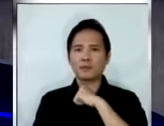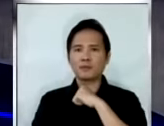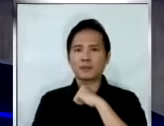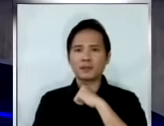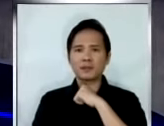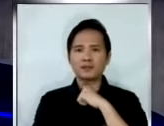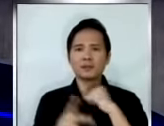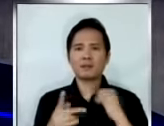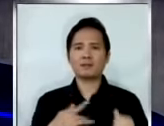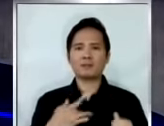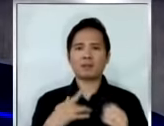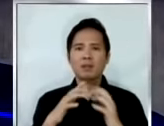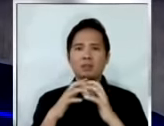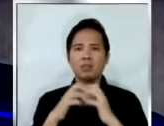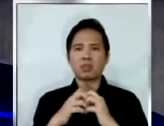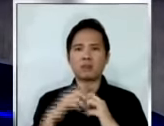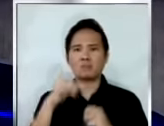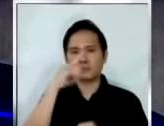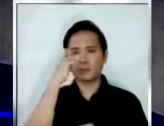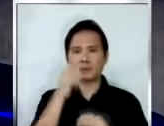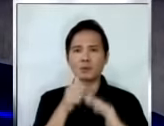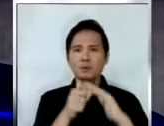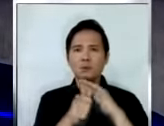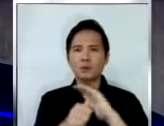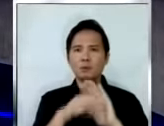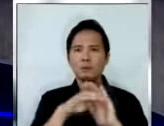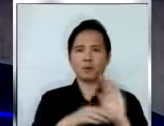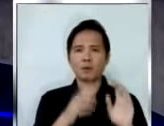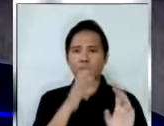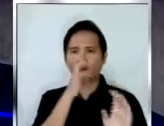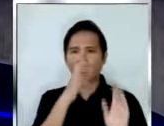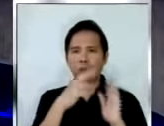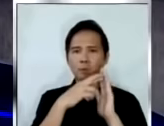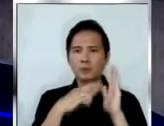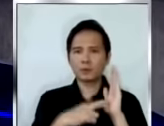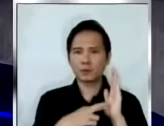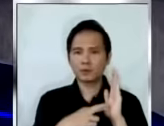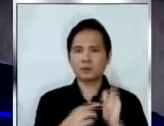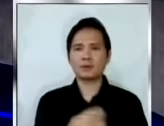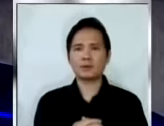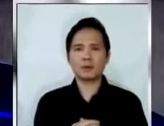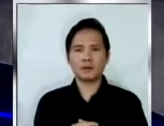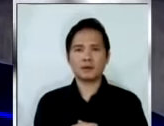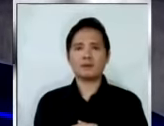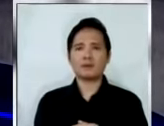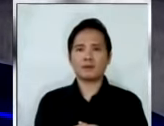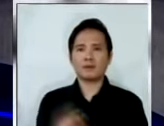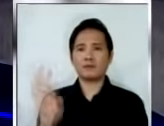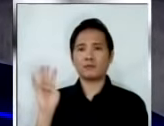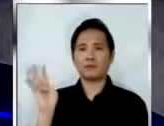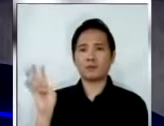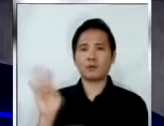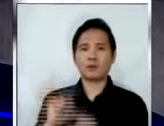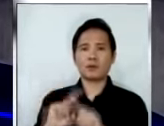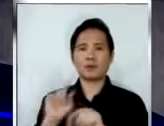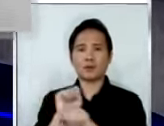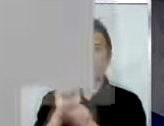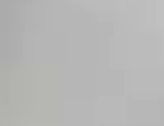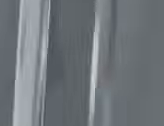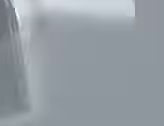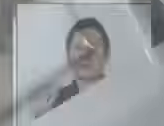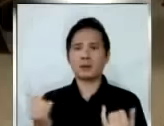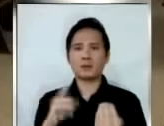sa quarantine. Hindi bababa sa 4,000 empleyado na nila ang nawala ng trabaho. Nakatutok